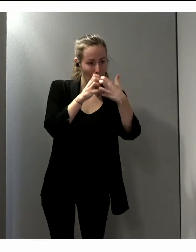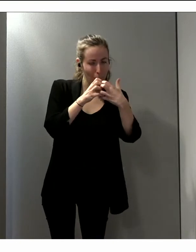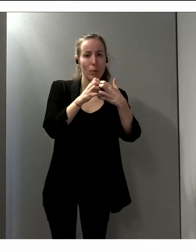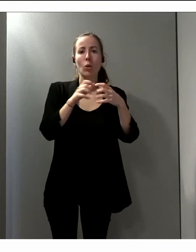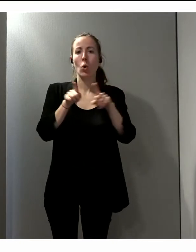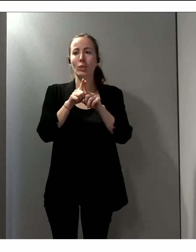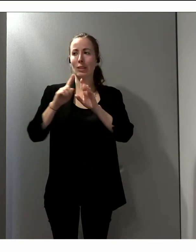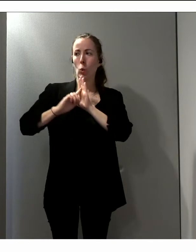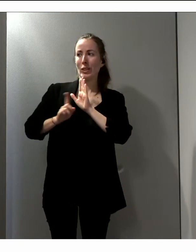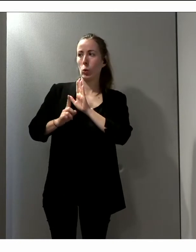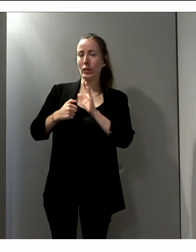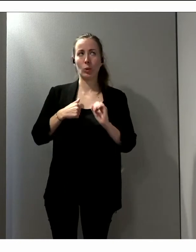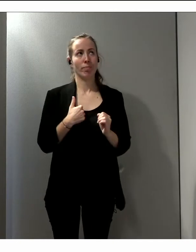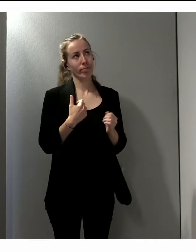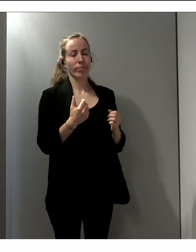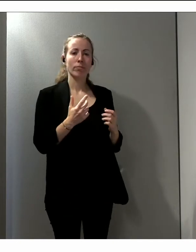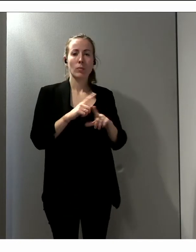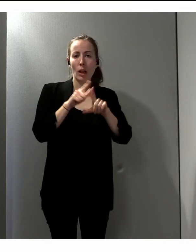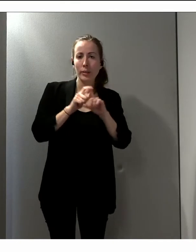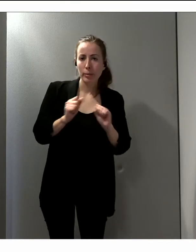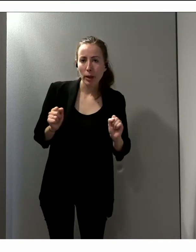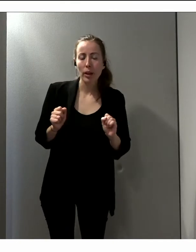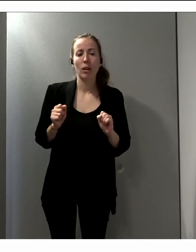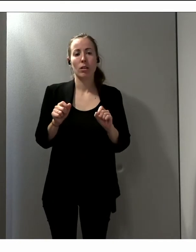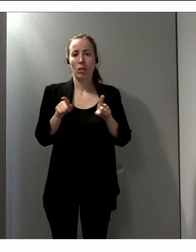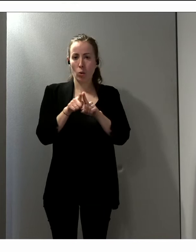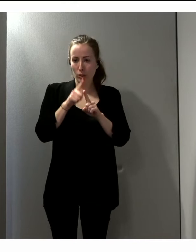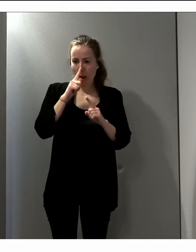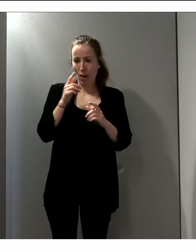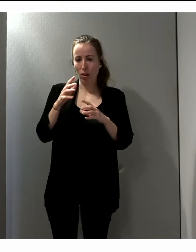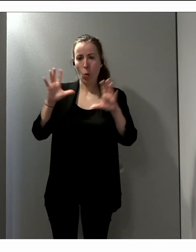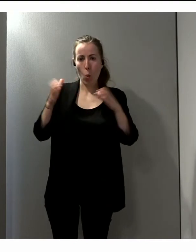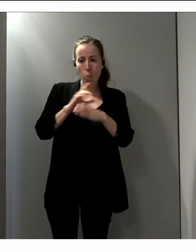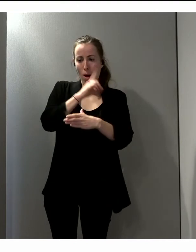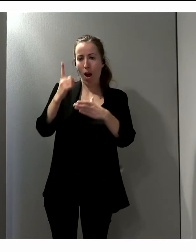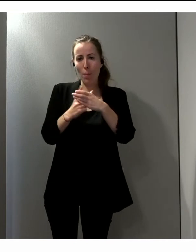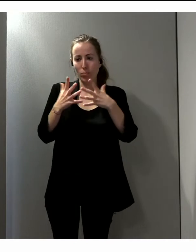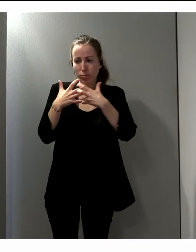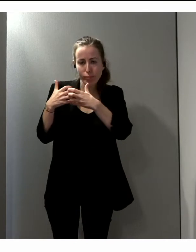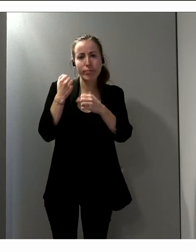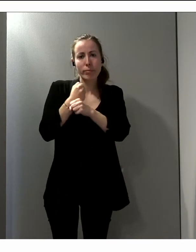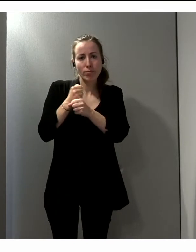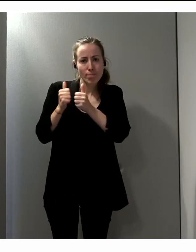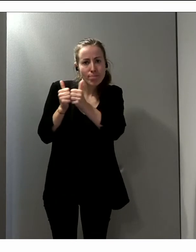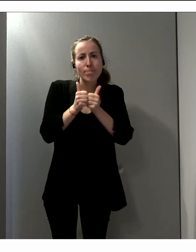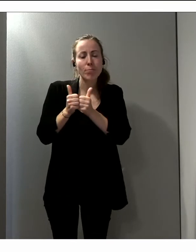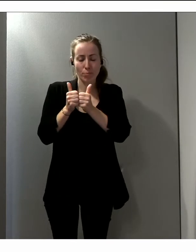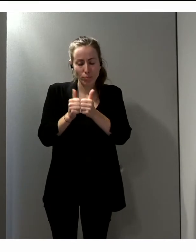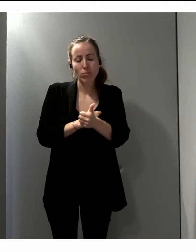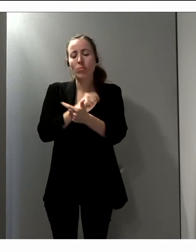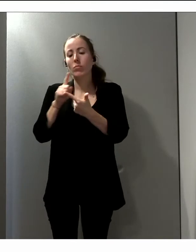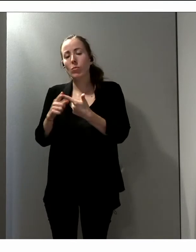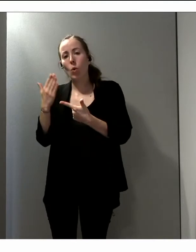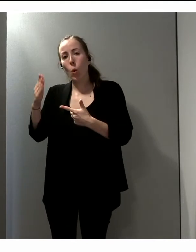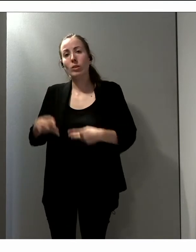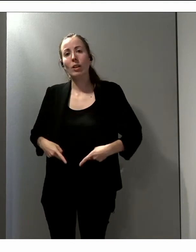certain nombre de consignes, sur la capacité à coopérer avec les autres. Et puis, il y a un certain nombre d'ateliers, on